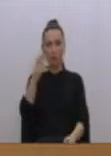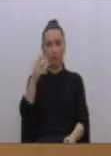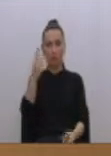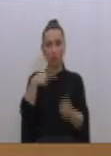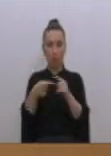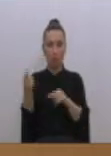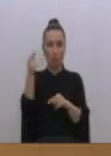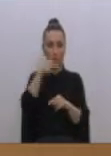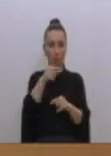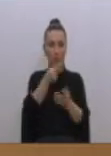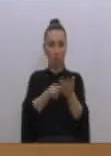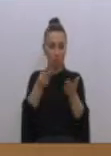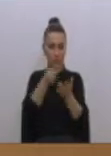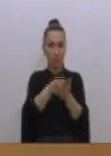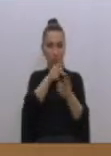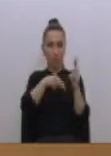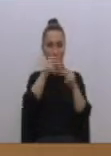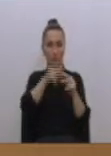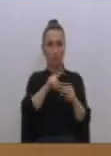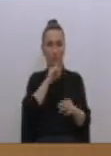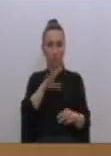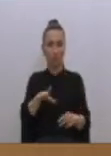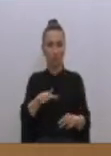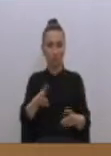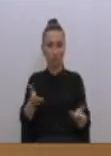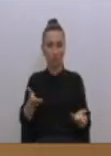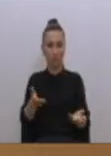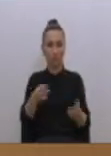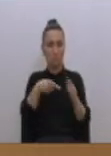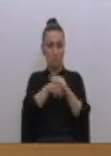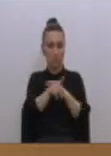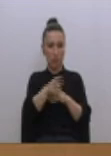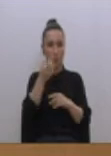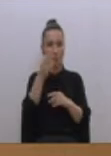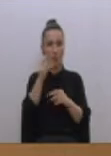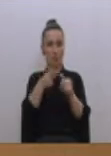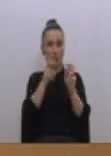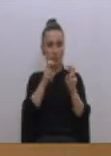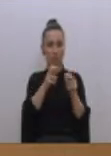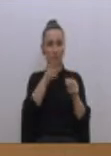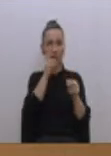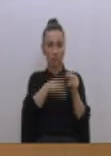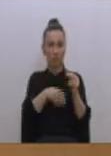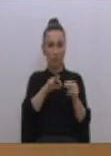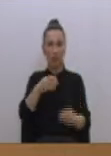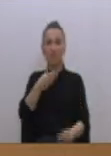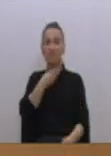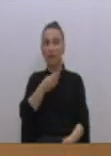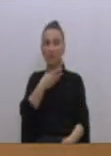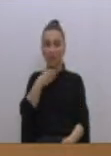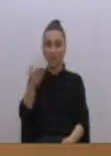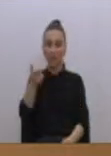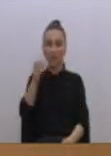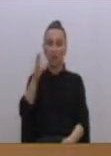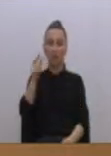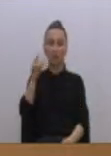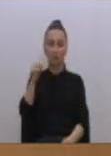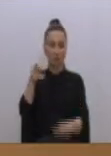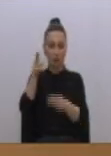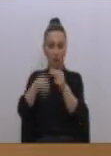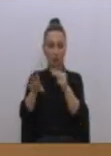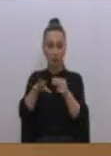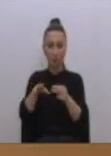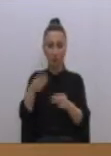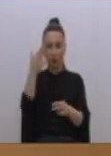ციხეში ზურაბივით ის არაშენდებაო და კიდე კარგი რა მეტო გოცირზე დამთავრდა მაგრამ სამწერია გრიგოლეთი არ დამთავრდება სანამ ქართული ოცნება არის